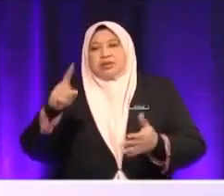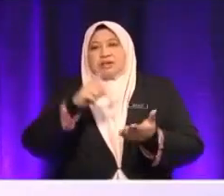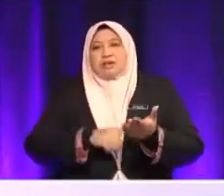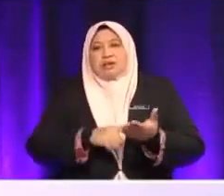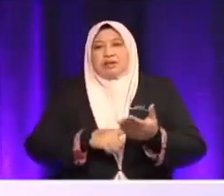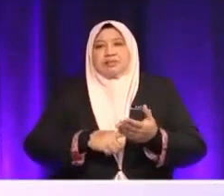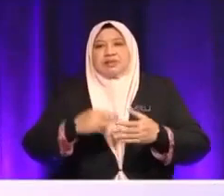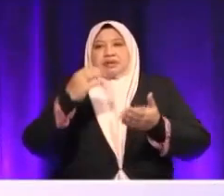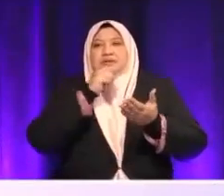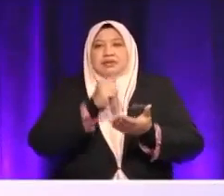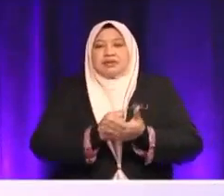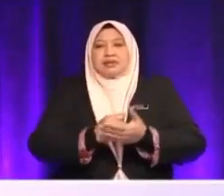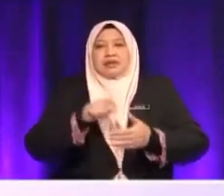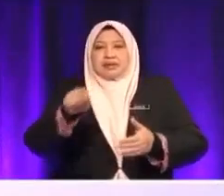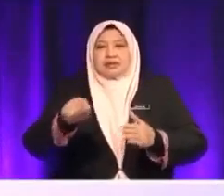maksimal